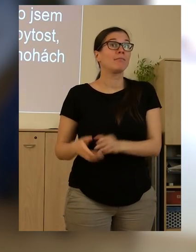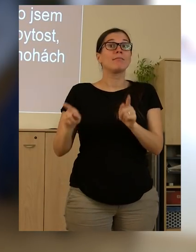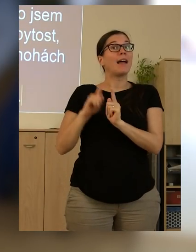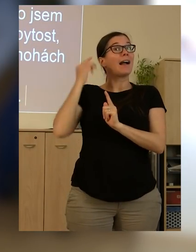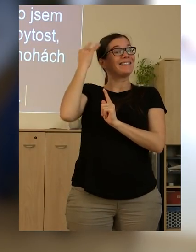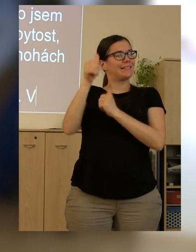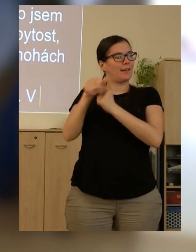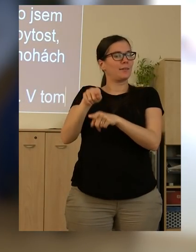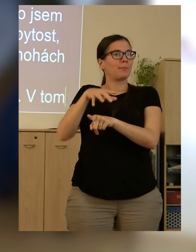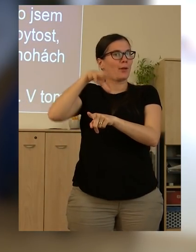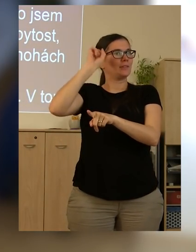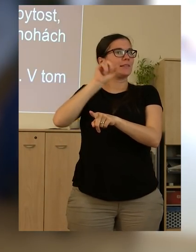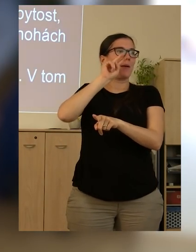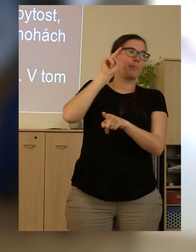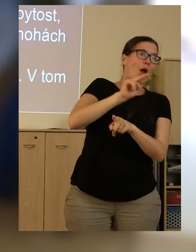samozřejmě